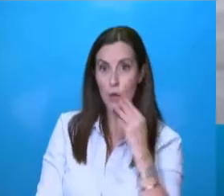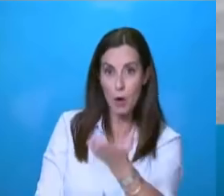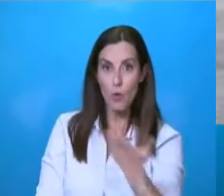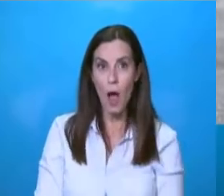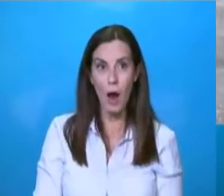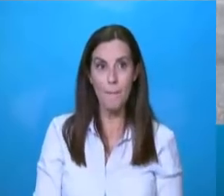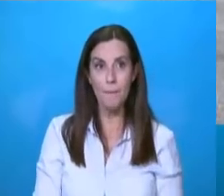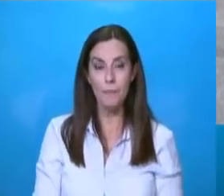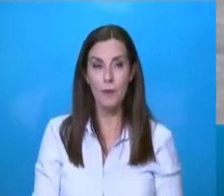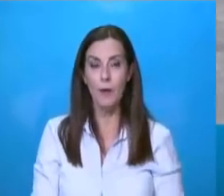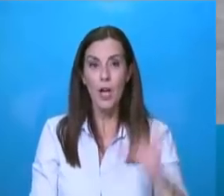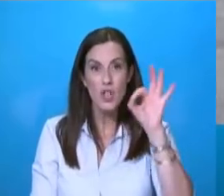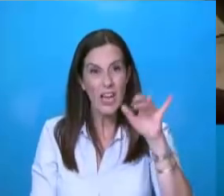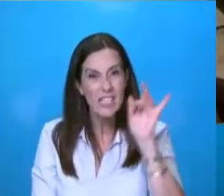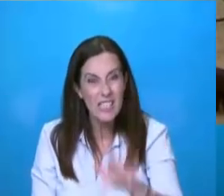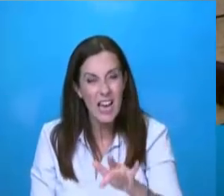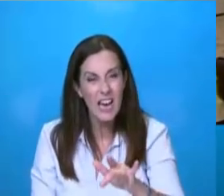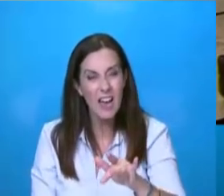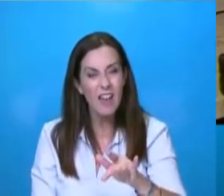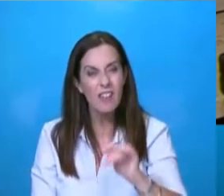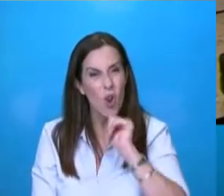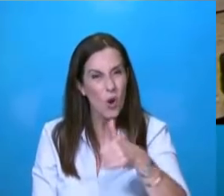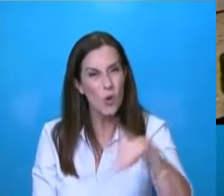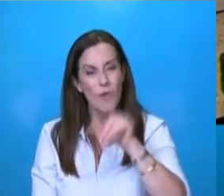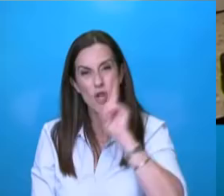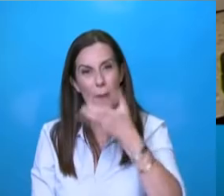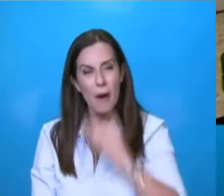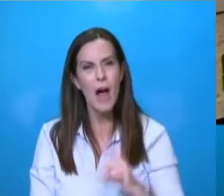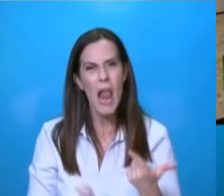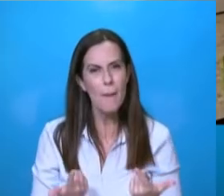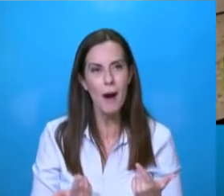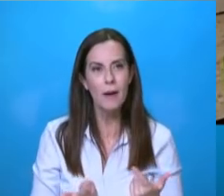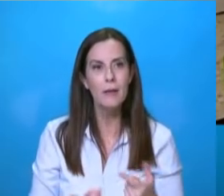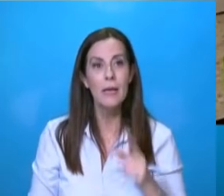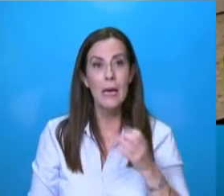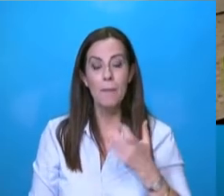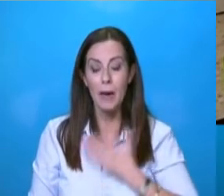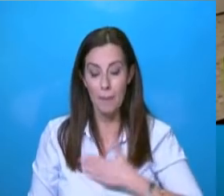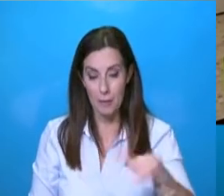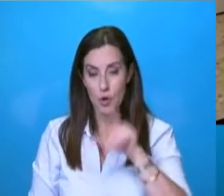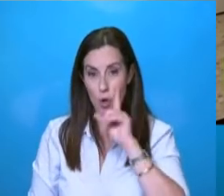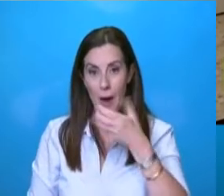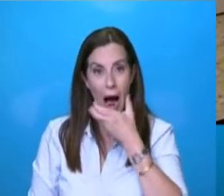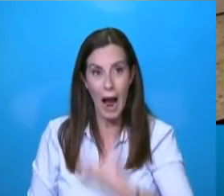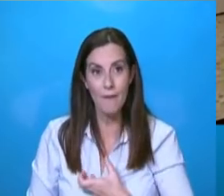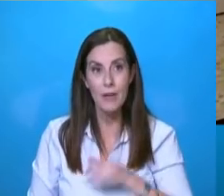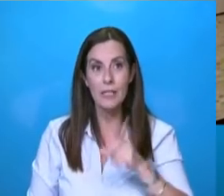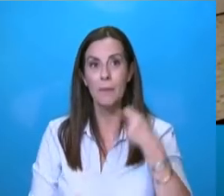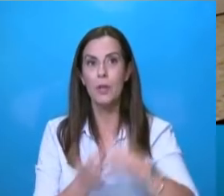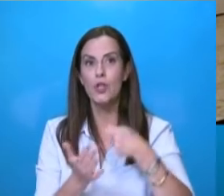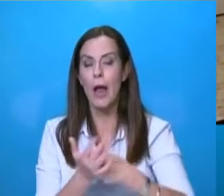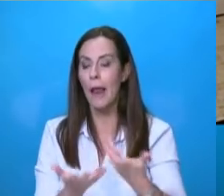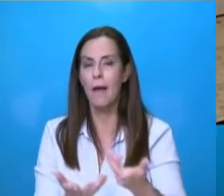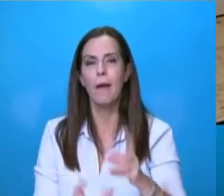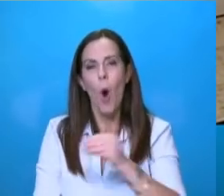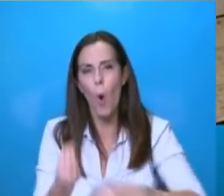מלובביץ'. אז נציגי ש"ס הצביעו נגד רחוב של הרב עובדיה? כן. למה? כי אם הם מקבלים רחוב על שם הרב עובדיה, הם צריכים לשלם באיזה קומבינה